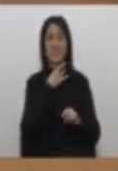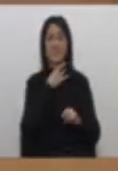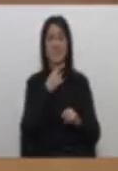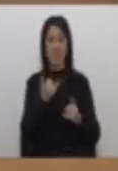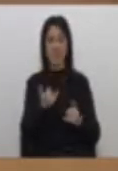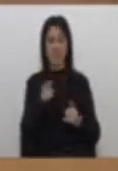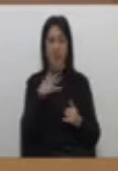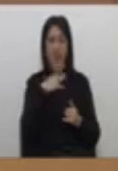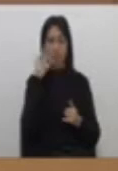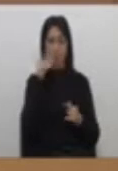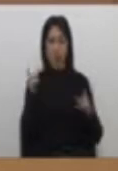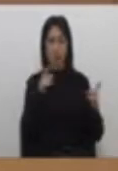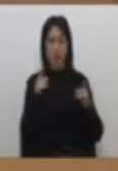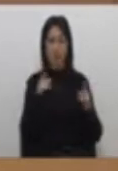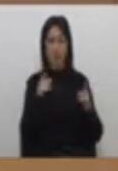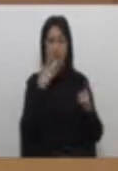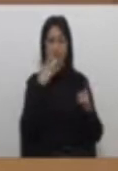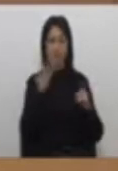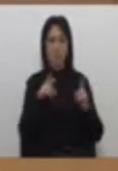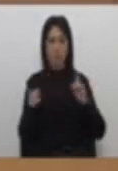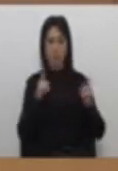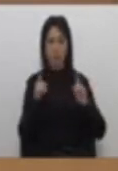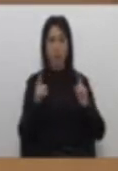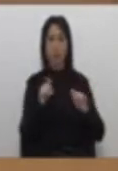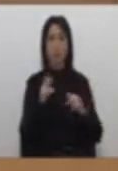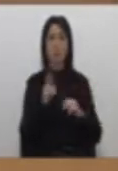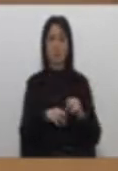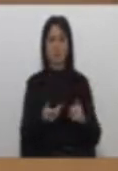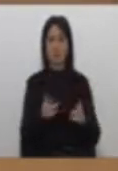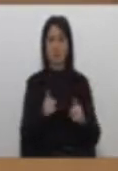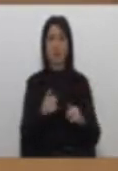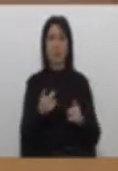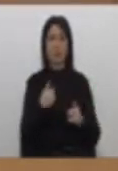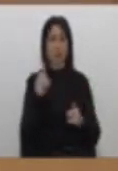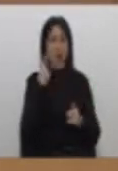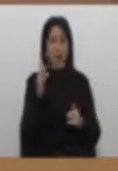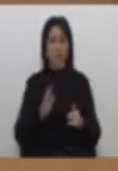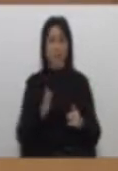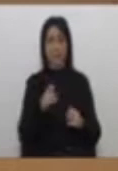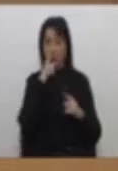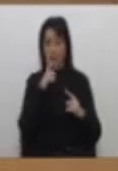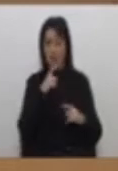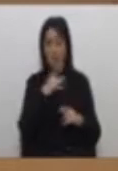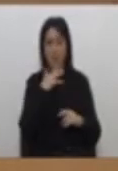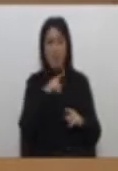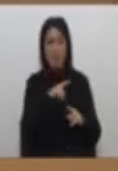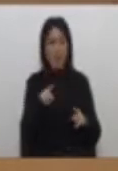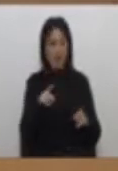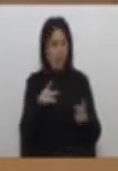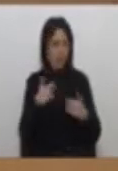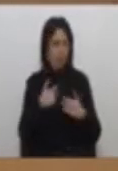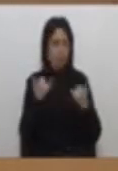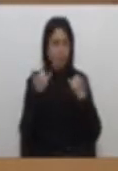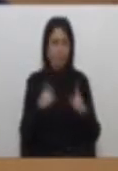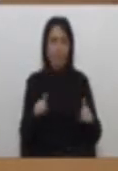და ქართულოცნებასა და ნაციონალურ მოძრაობას შორის არის გამართული და იმიტომ არ მესმის, რომ ბევრი რამე ჩემთვის უცნობია რა, ბევრი